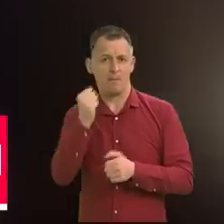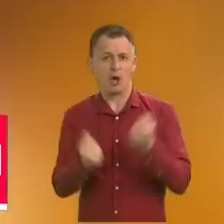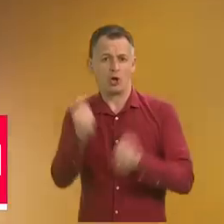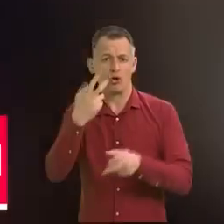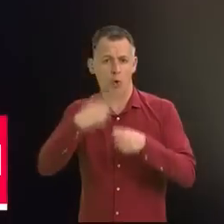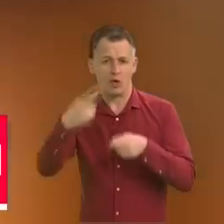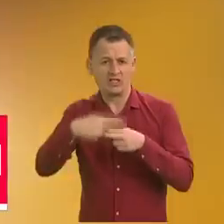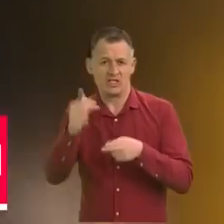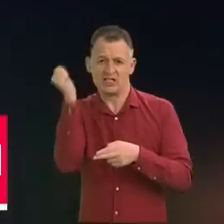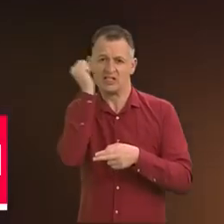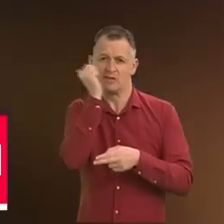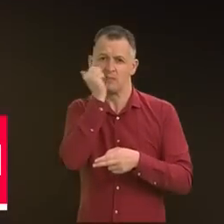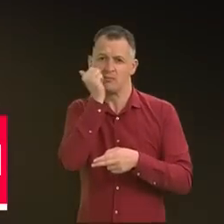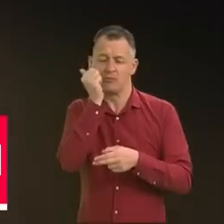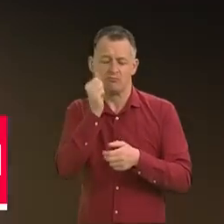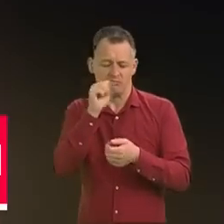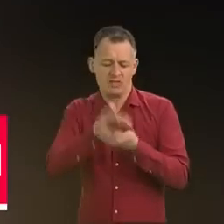față.